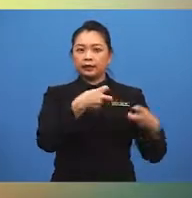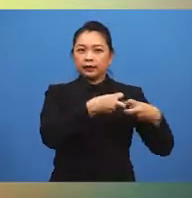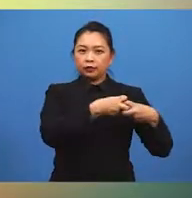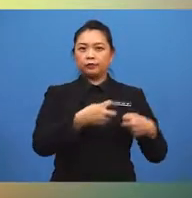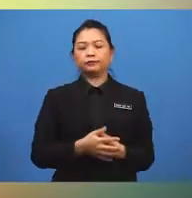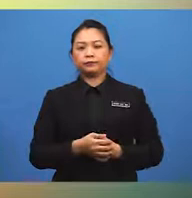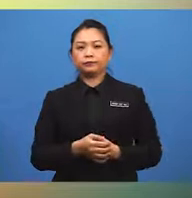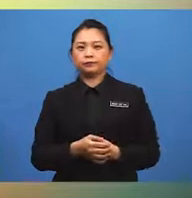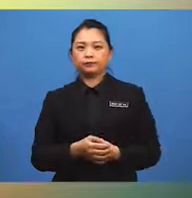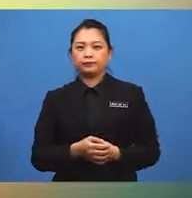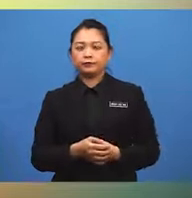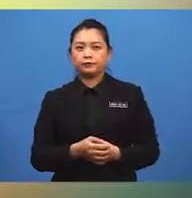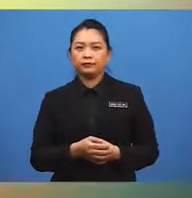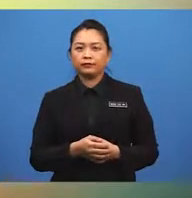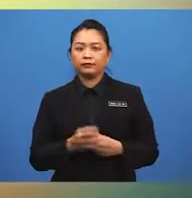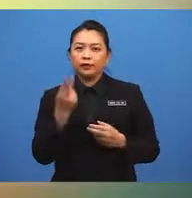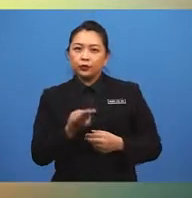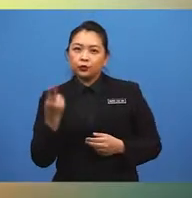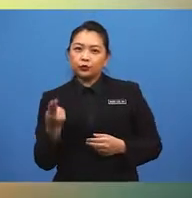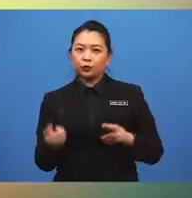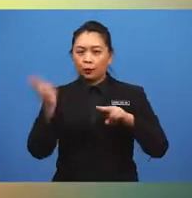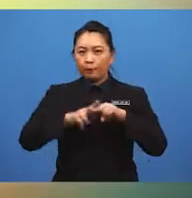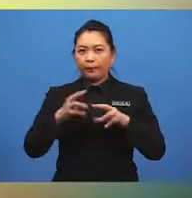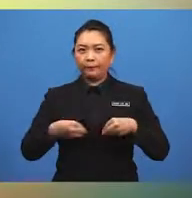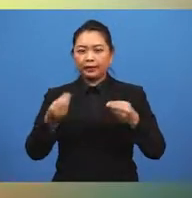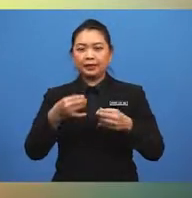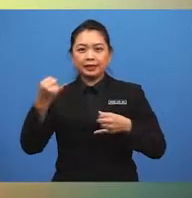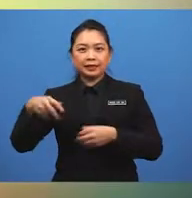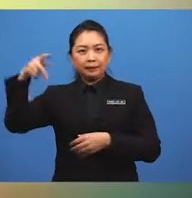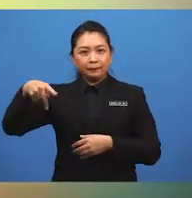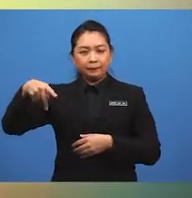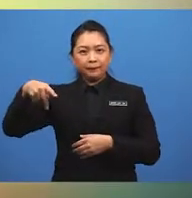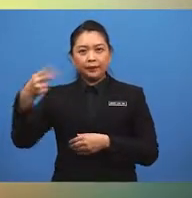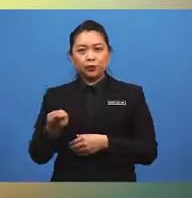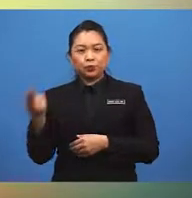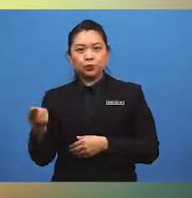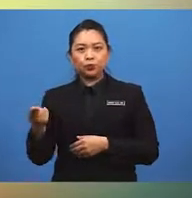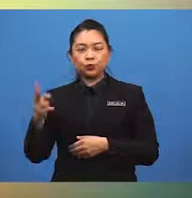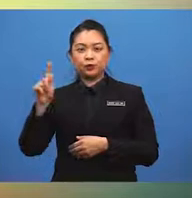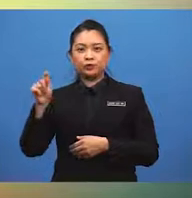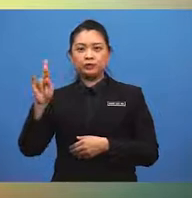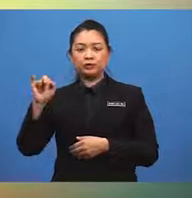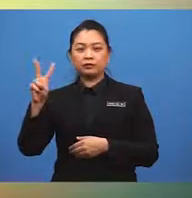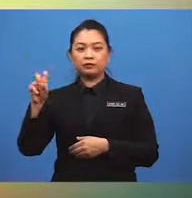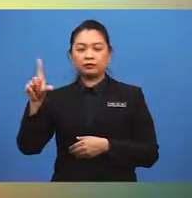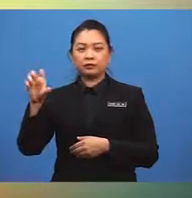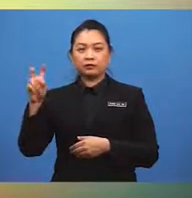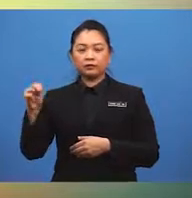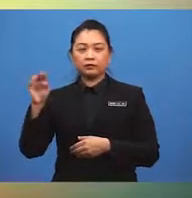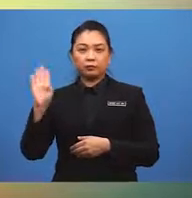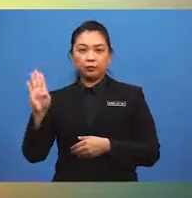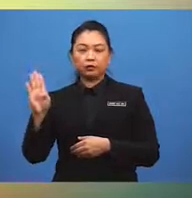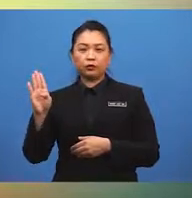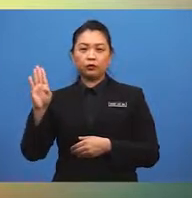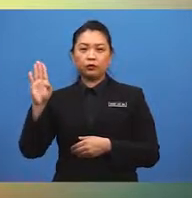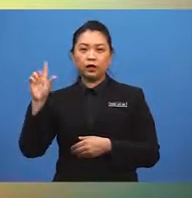elektron. Unsur dopan bagi jenis P terdiri dari unsur trivalen seperti boron,